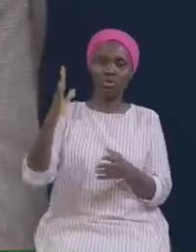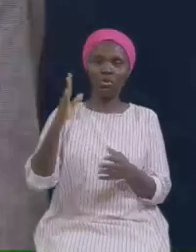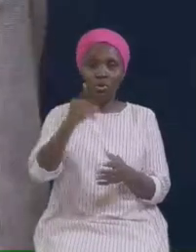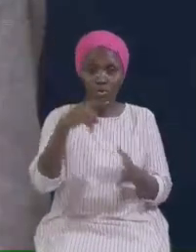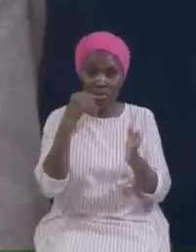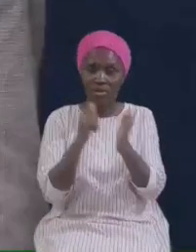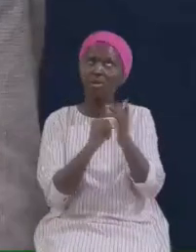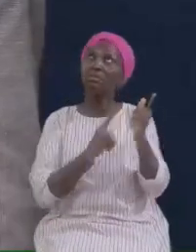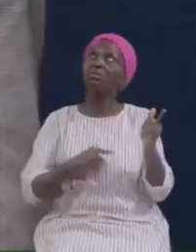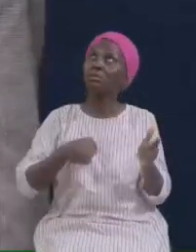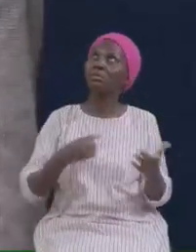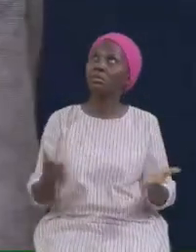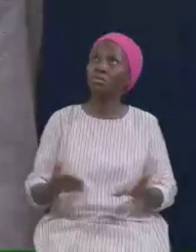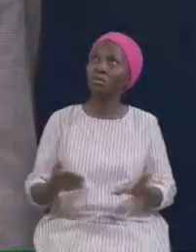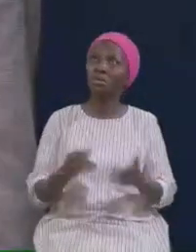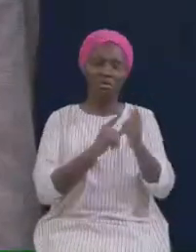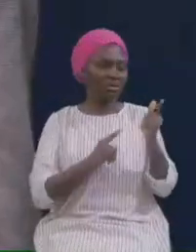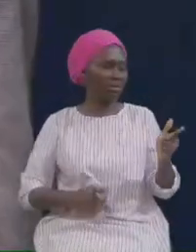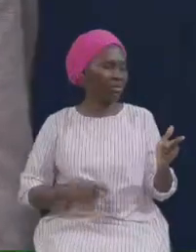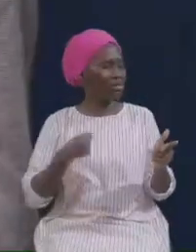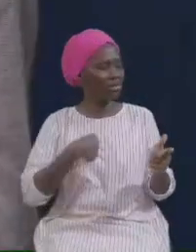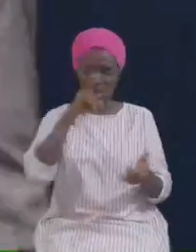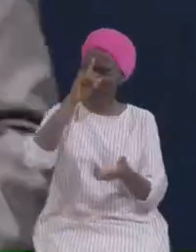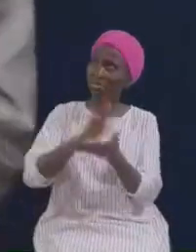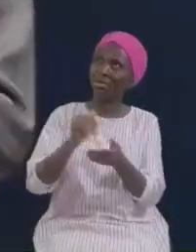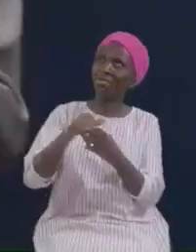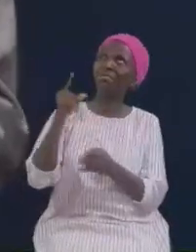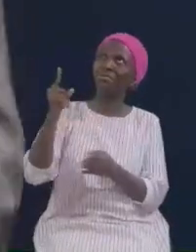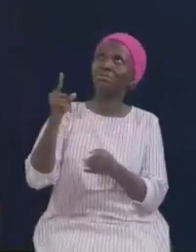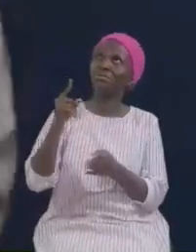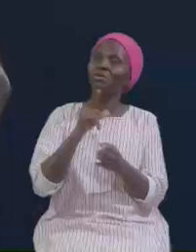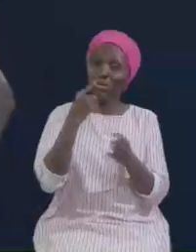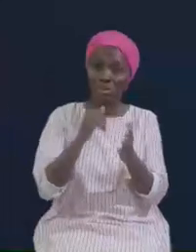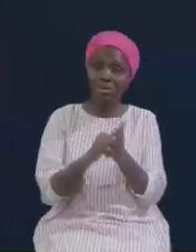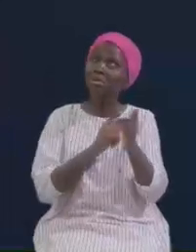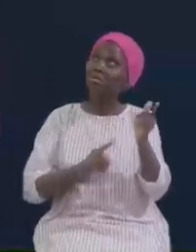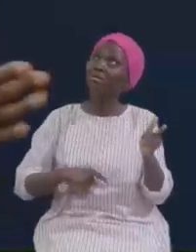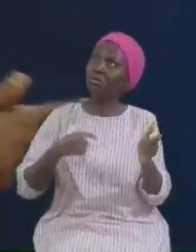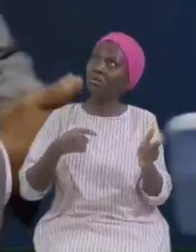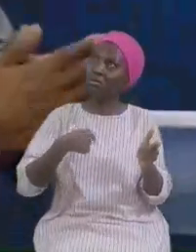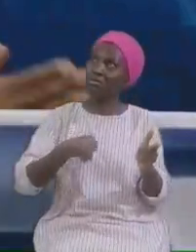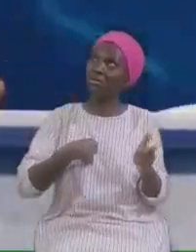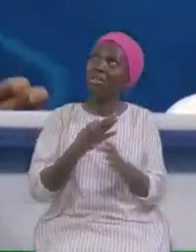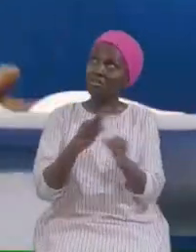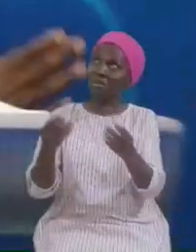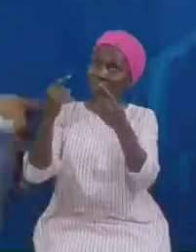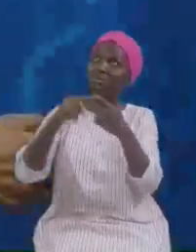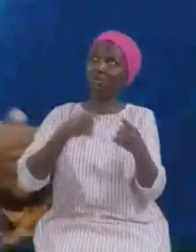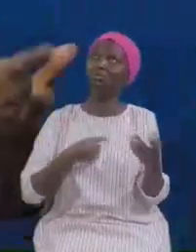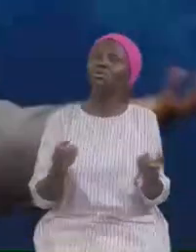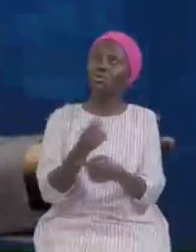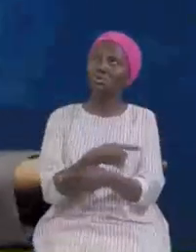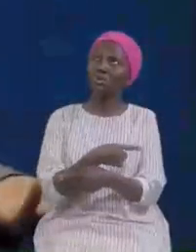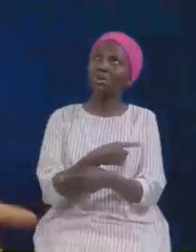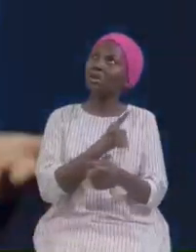Seigneur, je suis là. Tu dis, Seigneur, je crois en toi. Tu dis, Seigneur, la libération vient pour moi aujourd'hui. Tu dis,